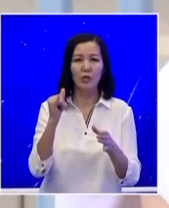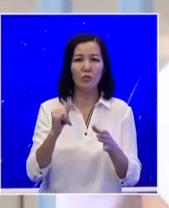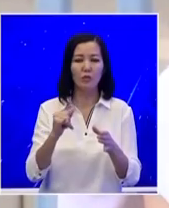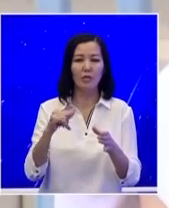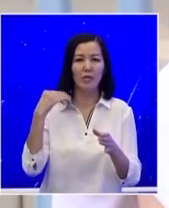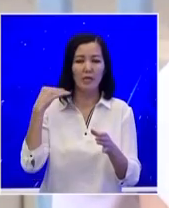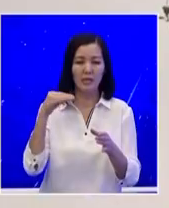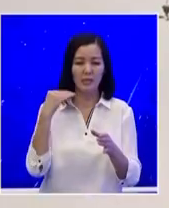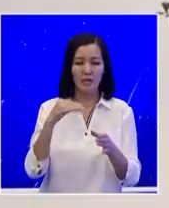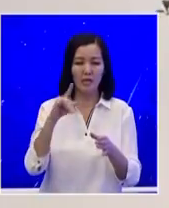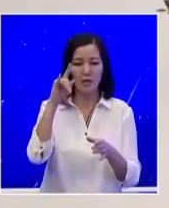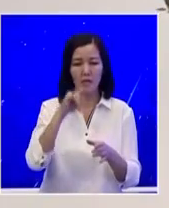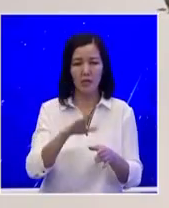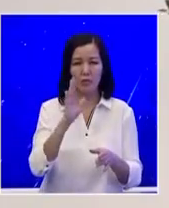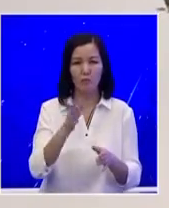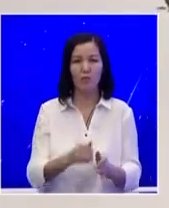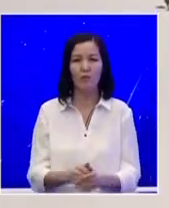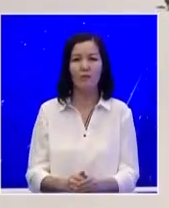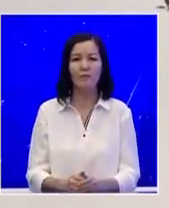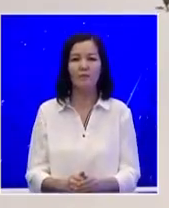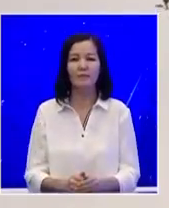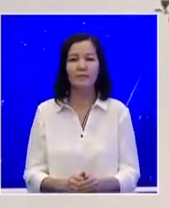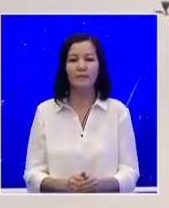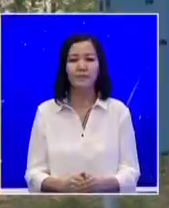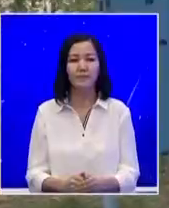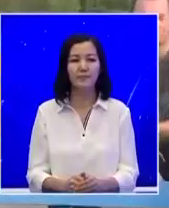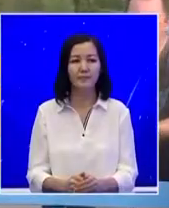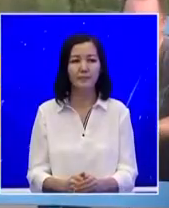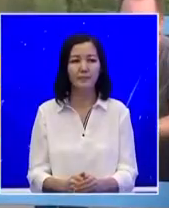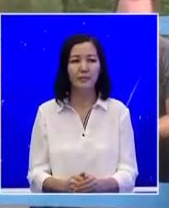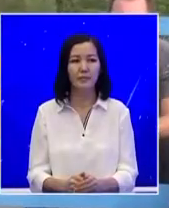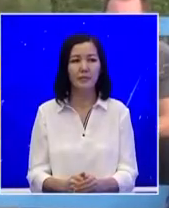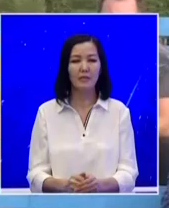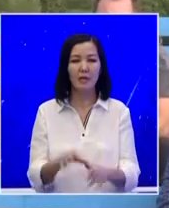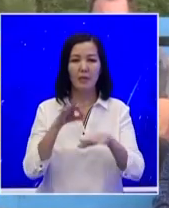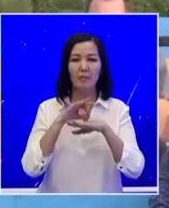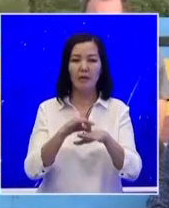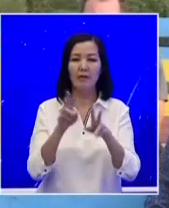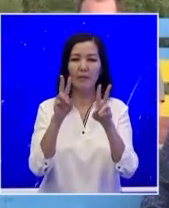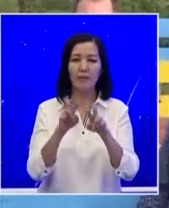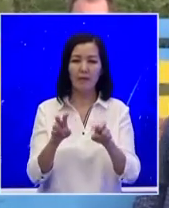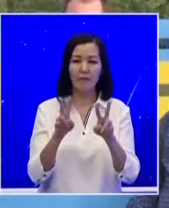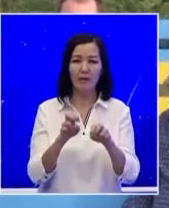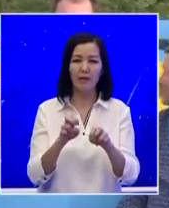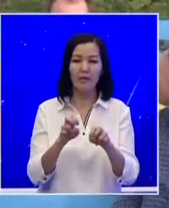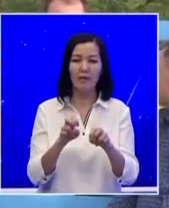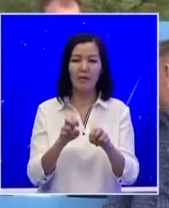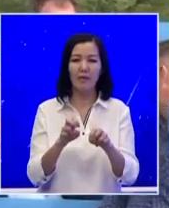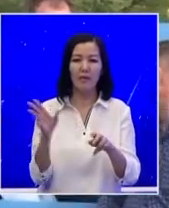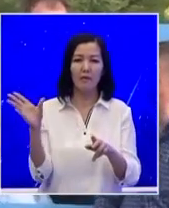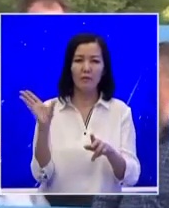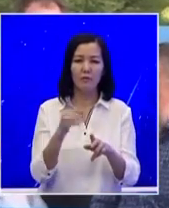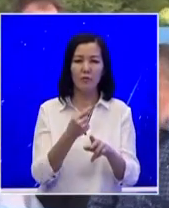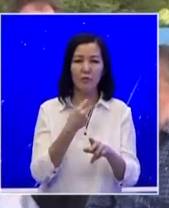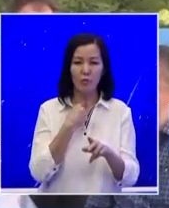один рейс с ЖТСУСцами из Атырауской области. Провели нам тесты, сделали нам мазок, взяли с